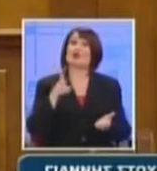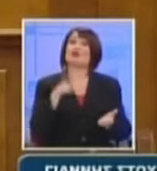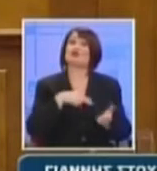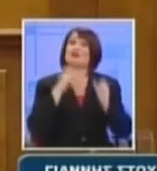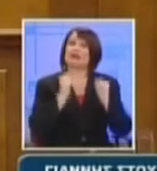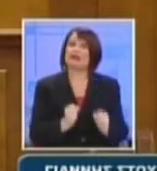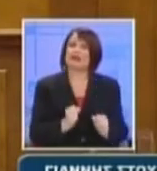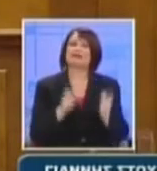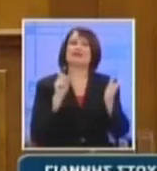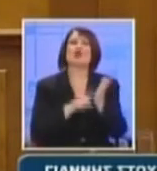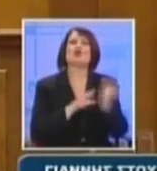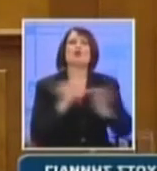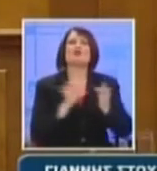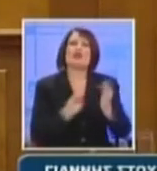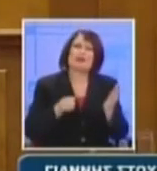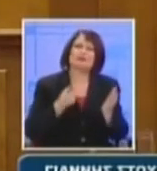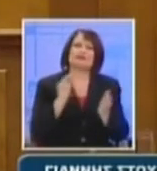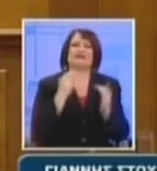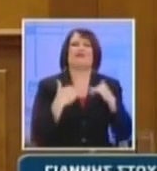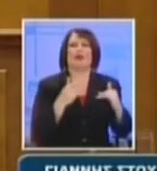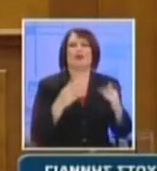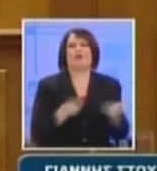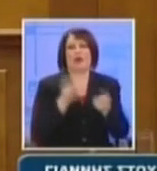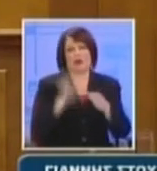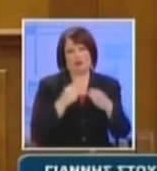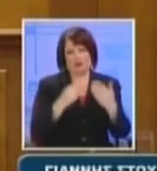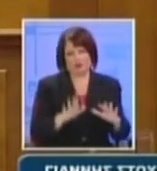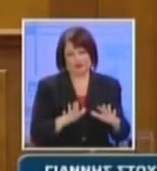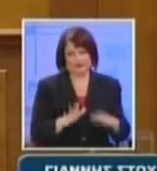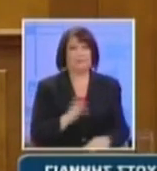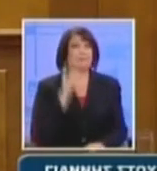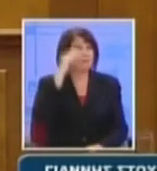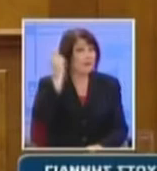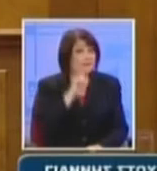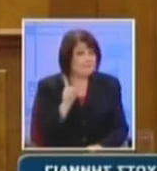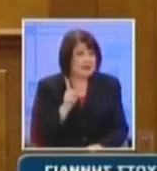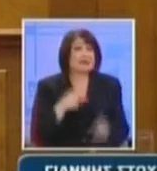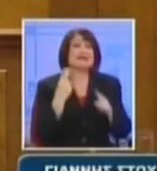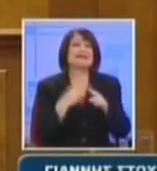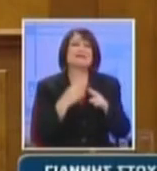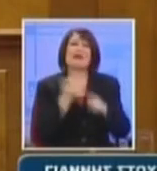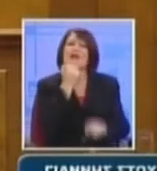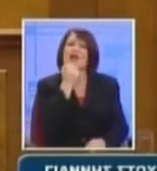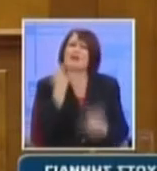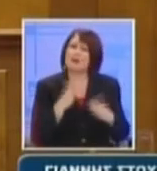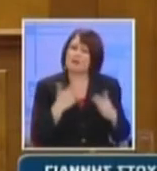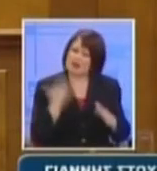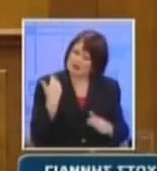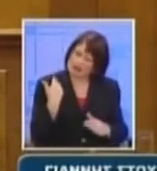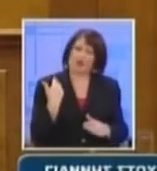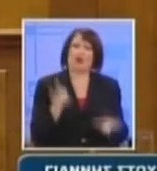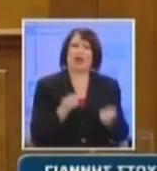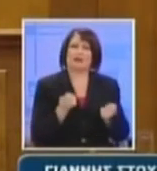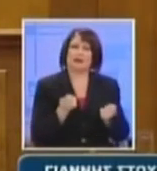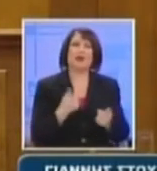στο νομοθετικό έργο αυτής της Βουλής. Δεν πρέπει επίσης να ξεχνάμε ότι παρά τα σημαντικά λάθη που διαπράξαν κατά το παρελθόν,